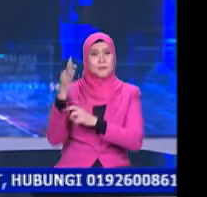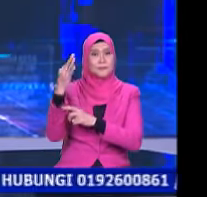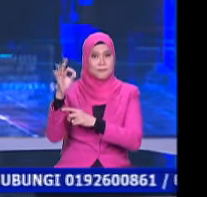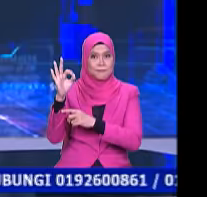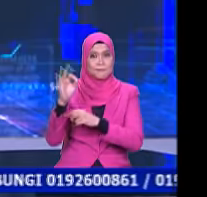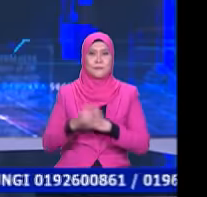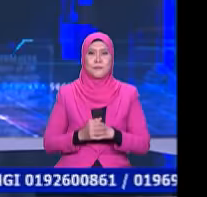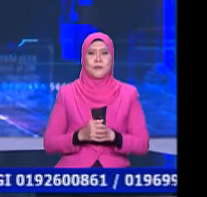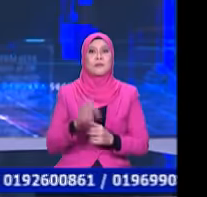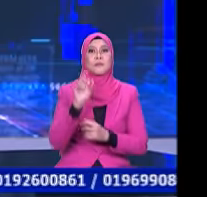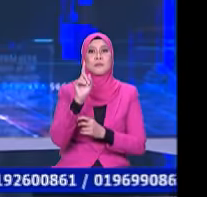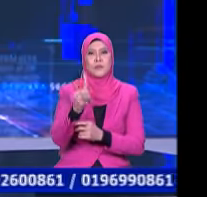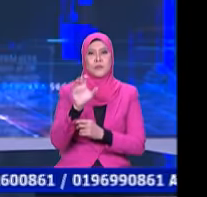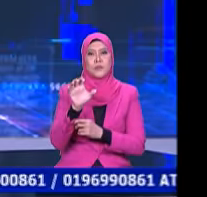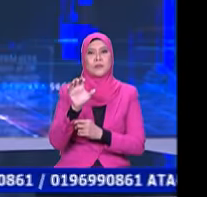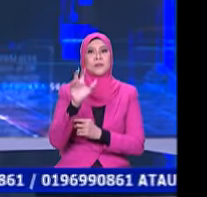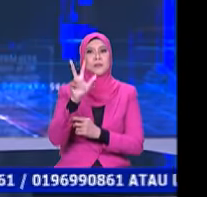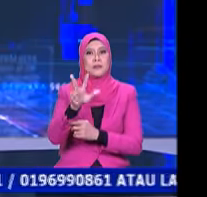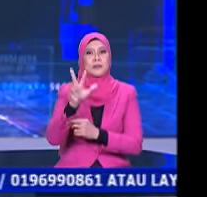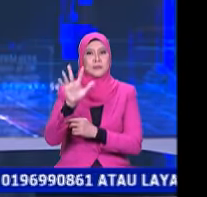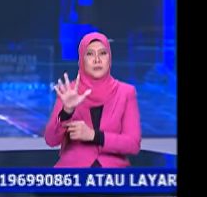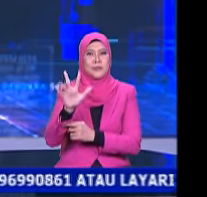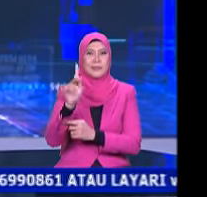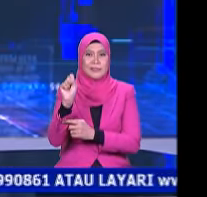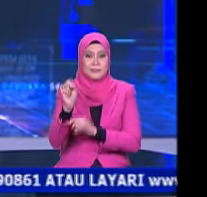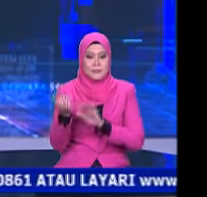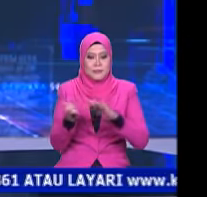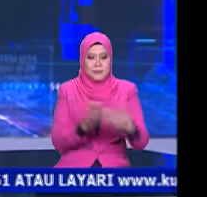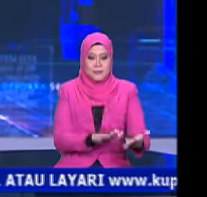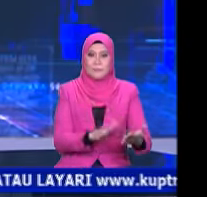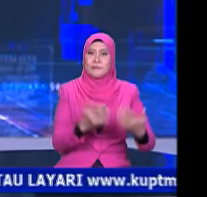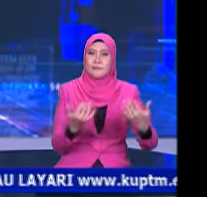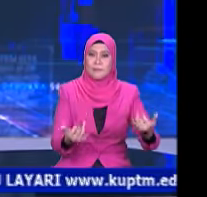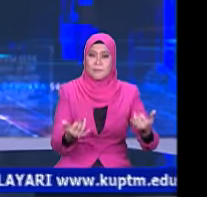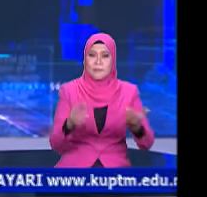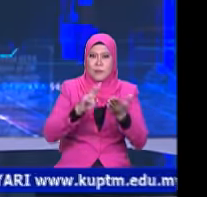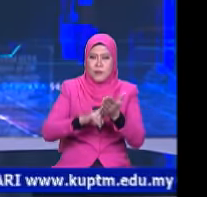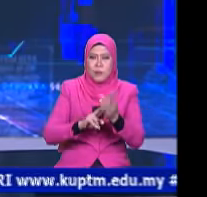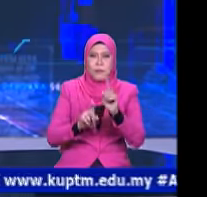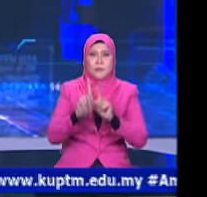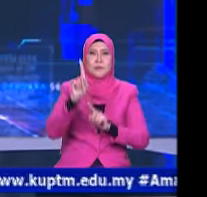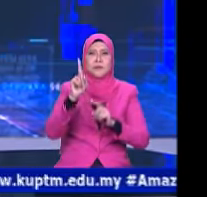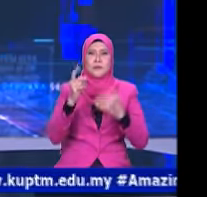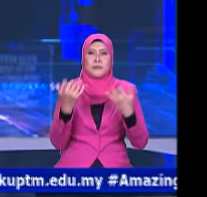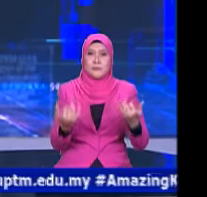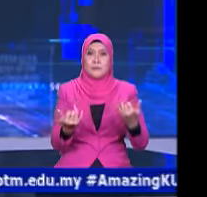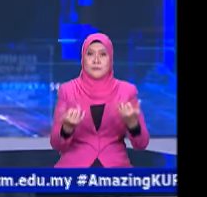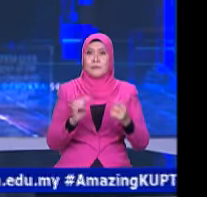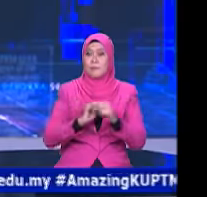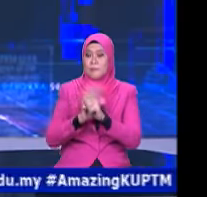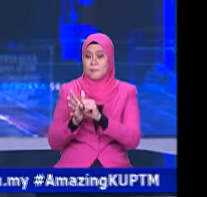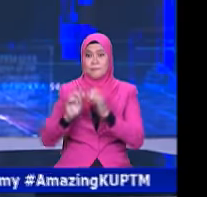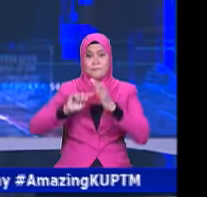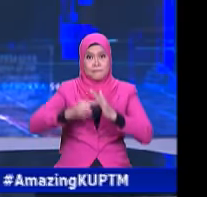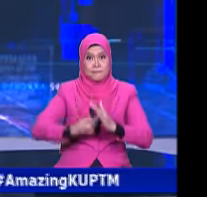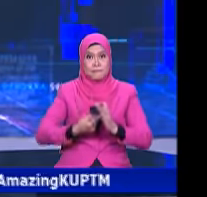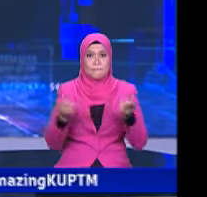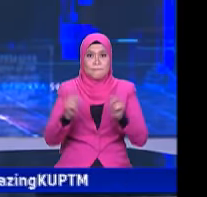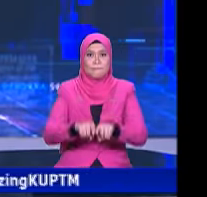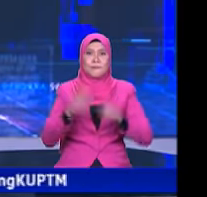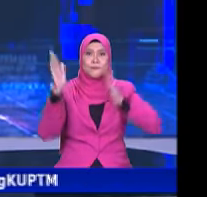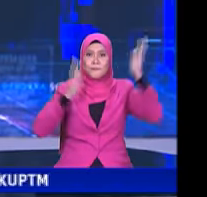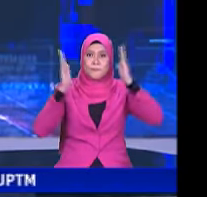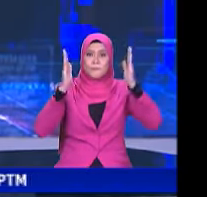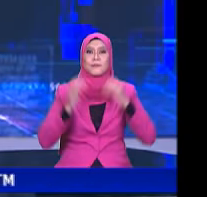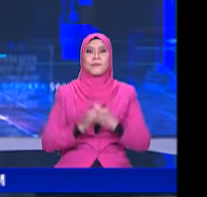COVID-19. 135 kes kematian dilaporkan hari ini, rekod tertinggi sejak COVID-19 melanda negara.